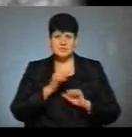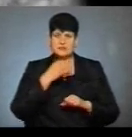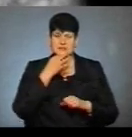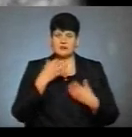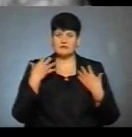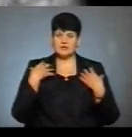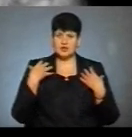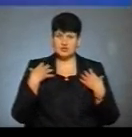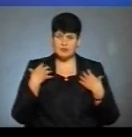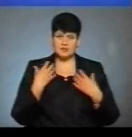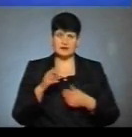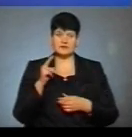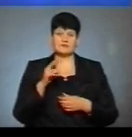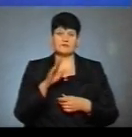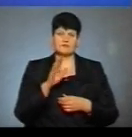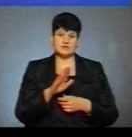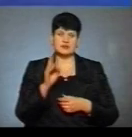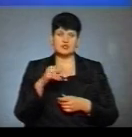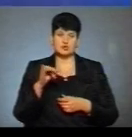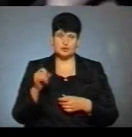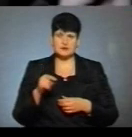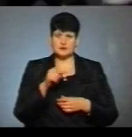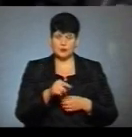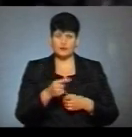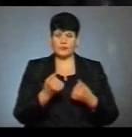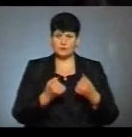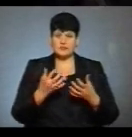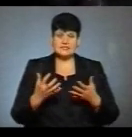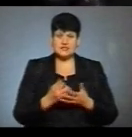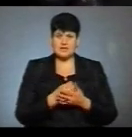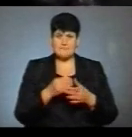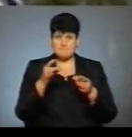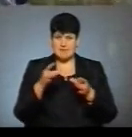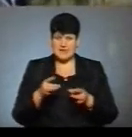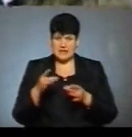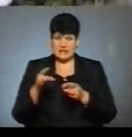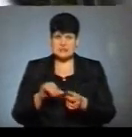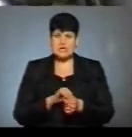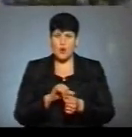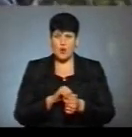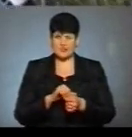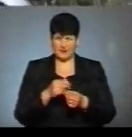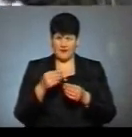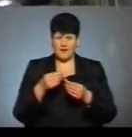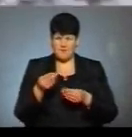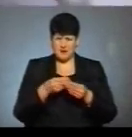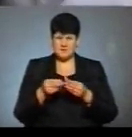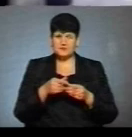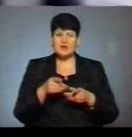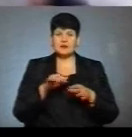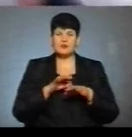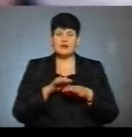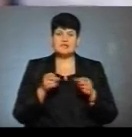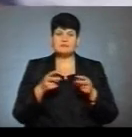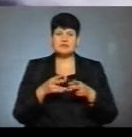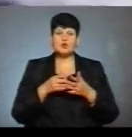розслідувань області Василь Джоджора. За його словами, в автомобілі затриманих знайшли пакетики з наркотиками. Вчора в Тернополі поліцейські провели спецоперації в